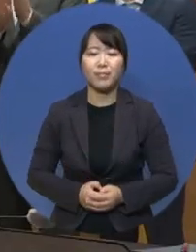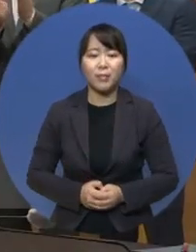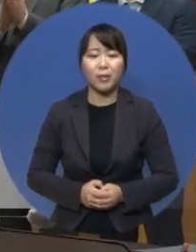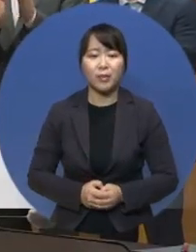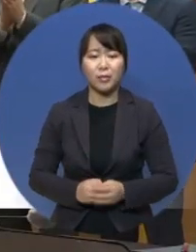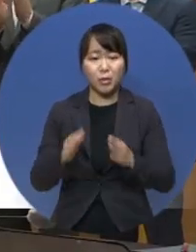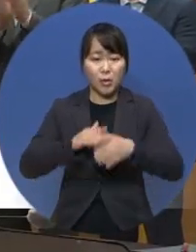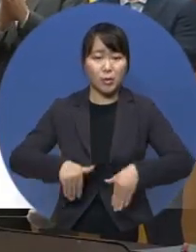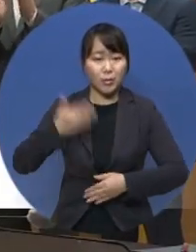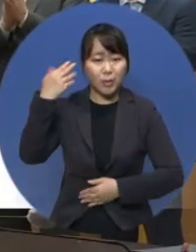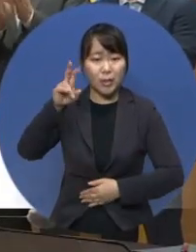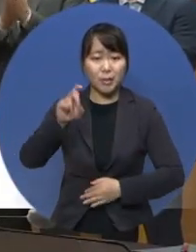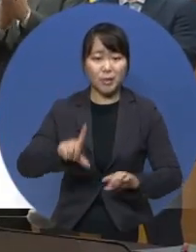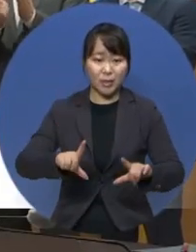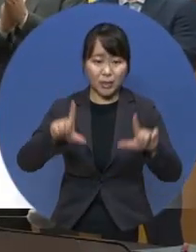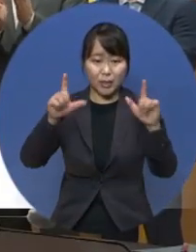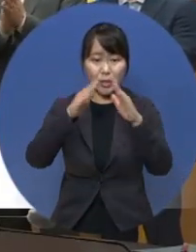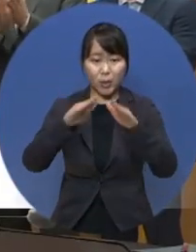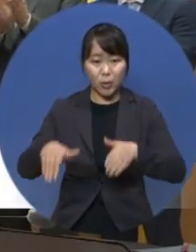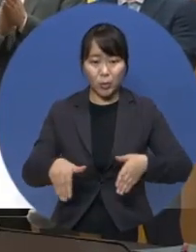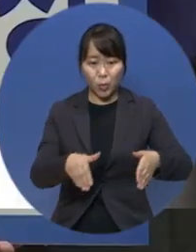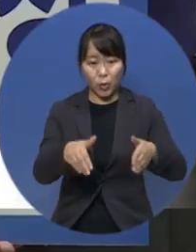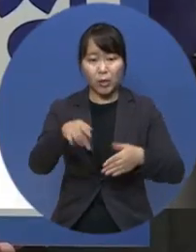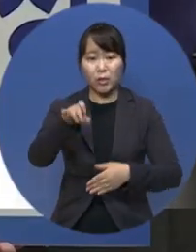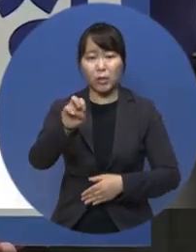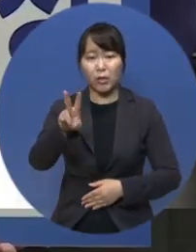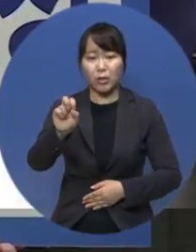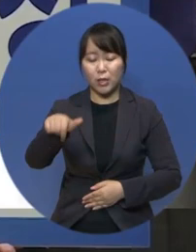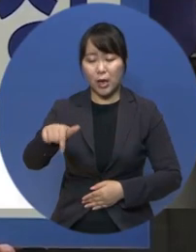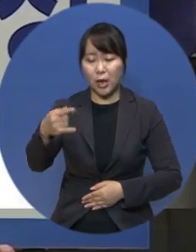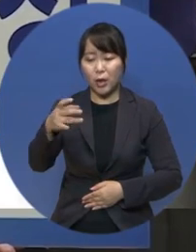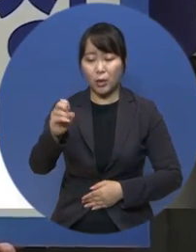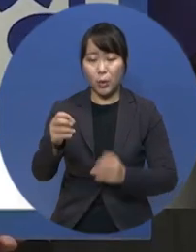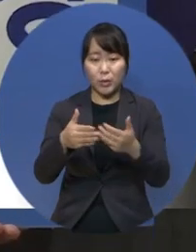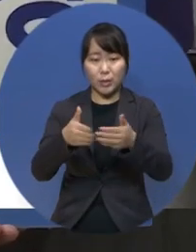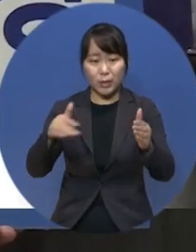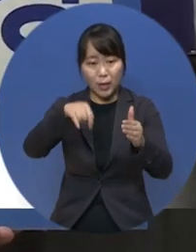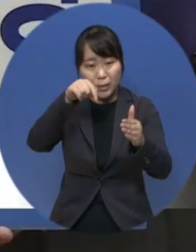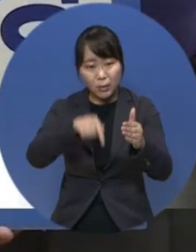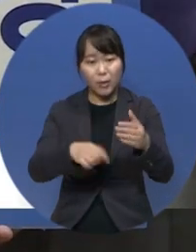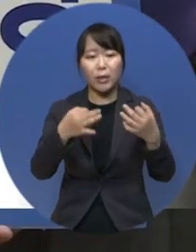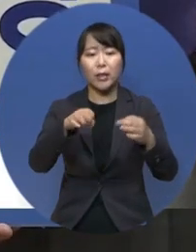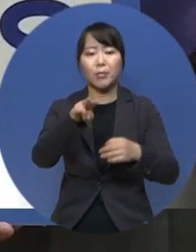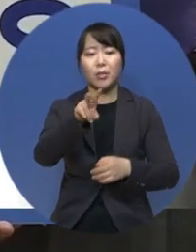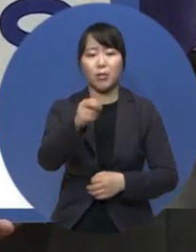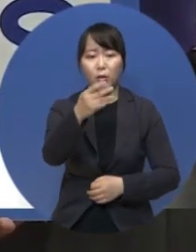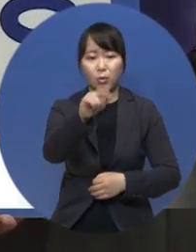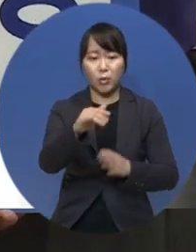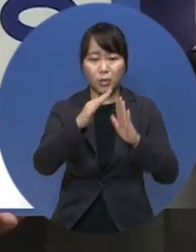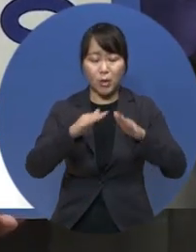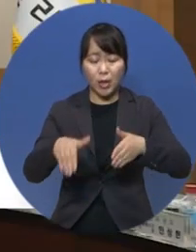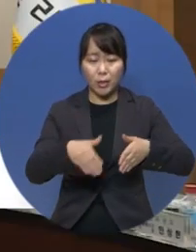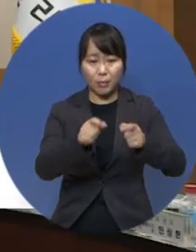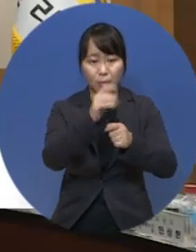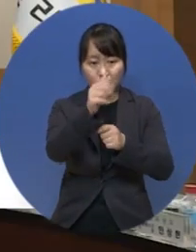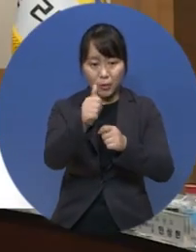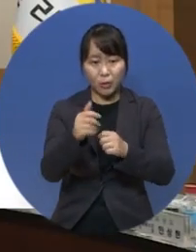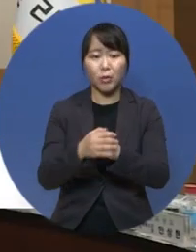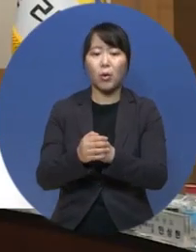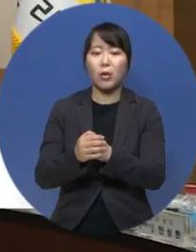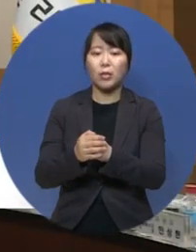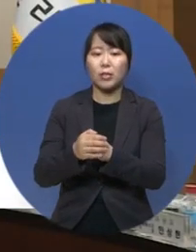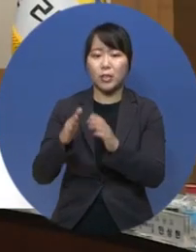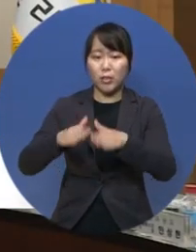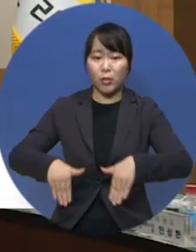전라남도는 지난 21일 전남도청 정약용 실에서 김영록 전라남도 지사 와 정 향수 전남 신용